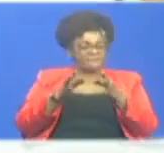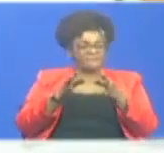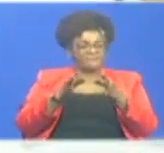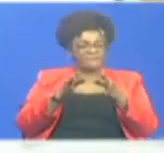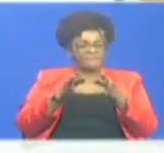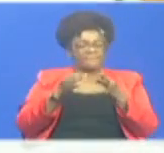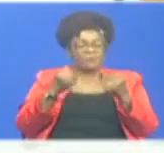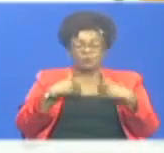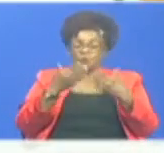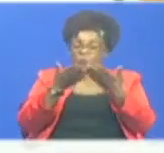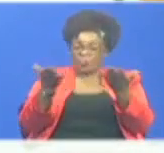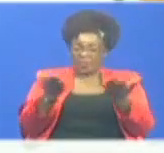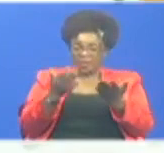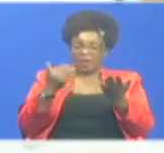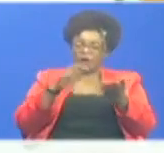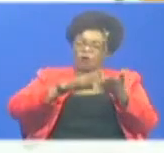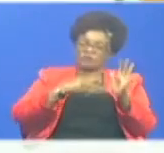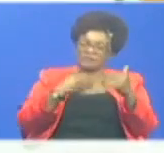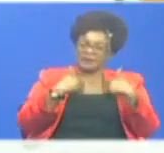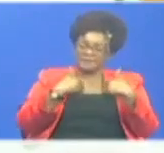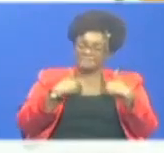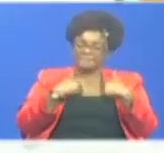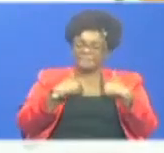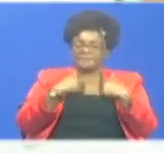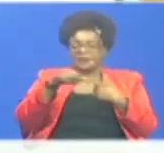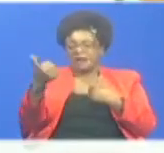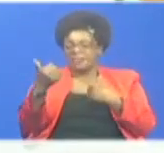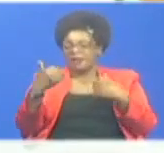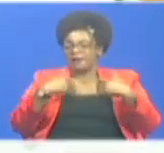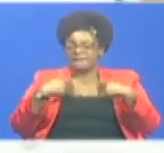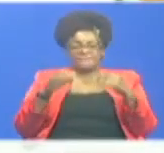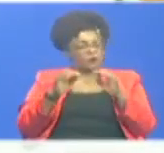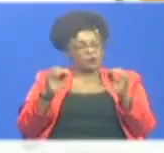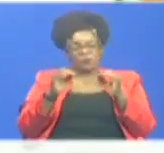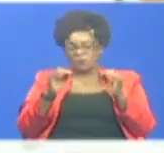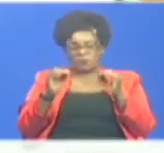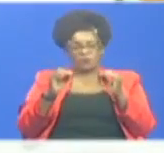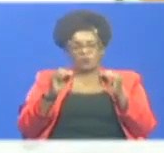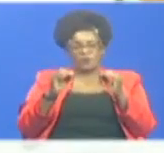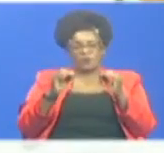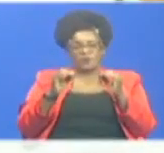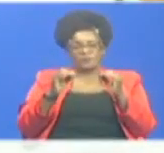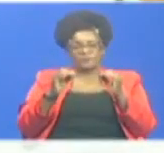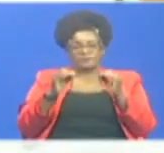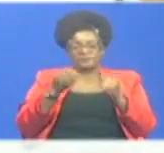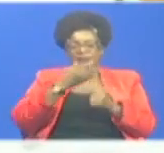kimoja. Tuseme mwenzako ana anything wewe uko na contract